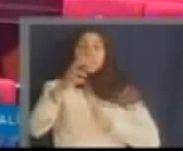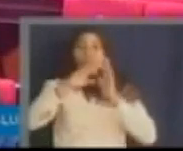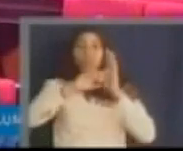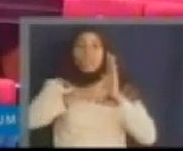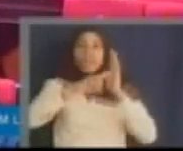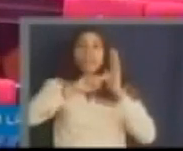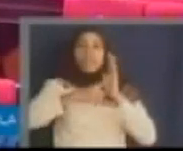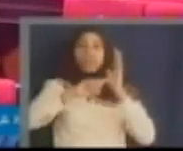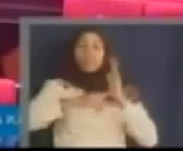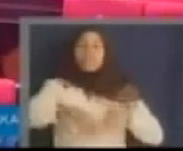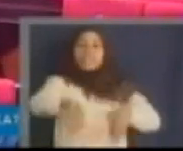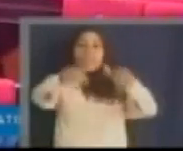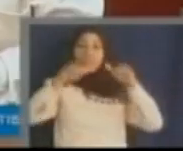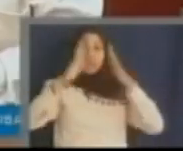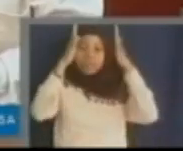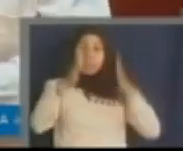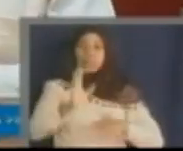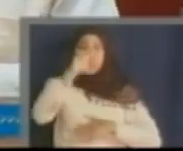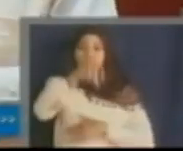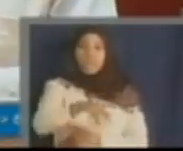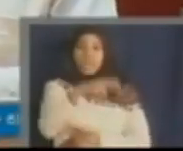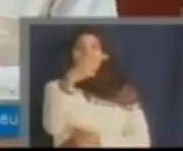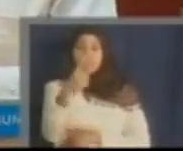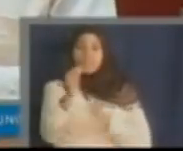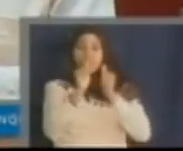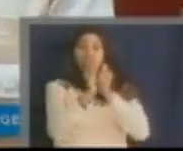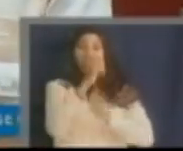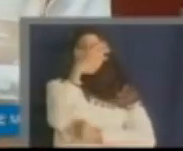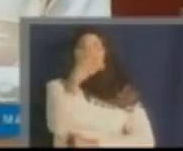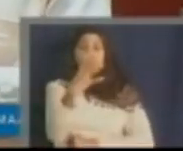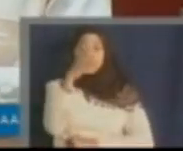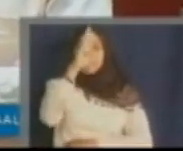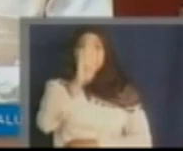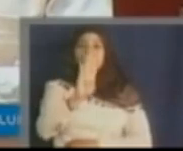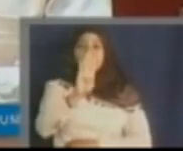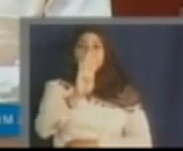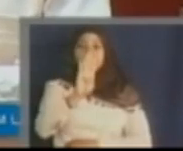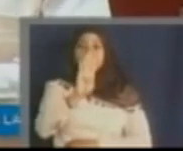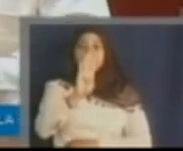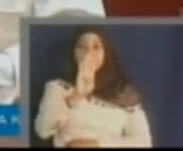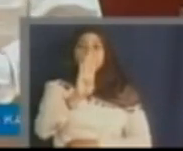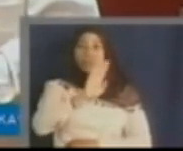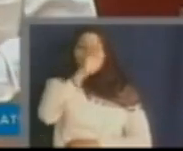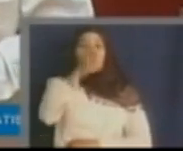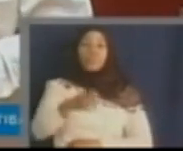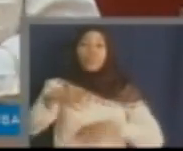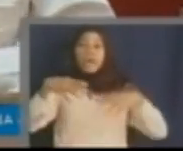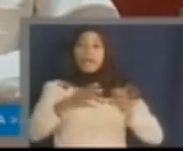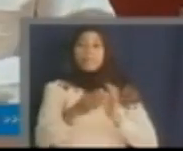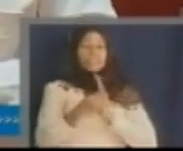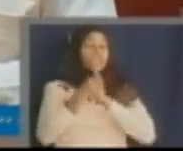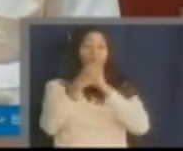maalum za mwaka 2014. B. kwamba kamati ya uongozi haina